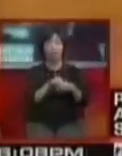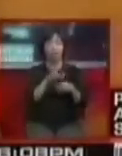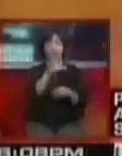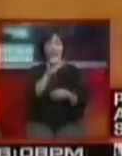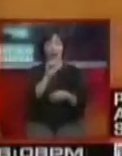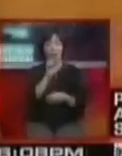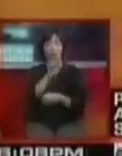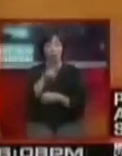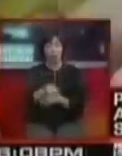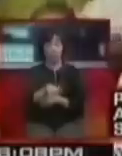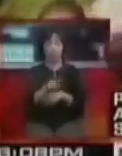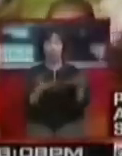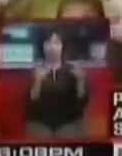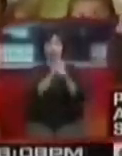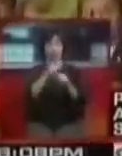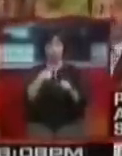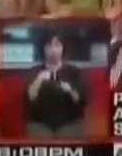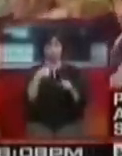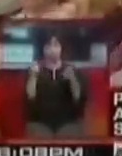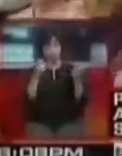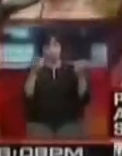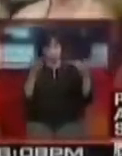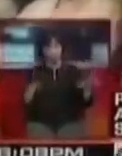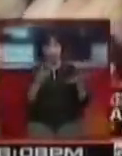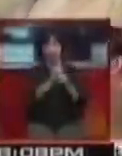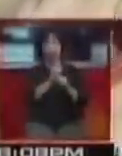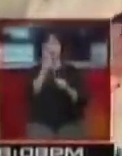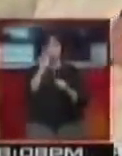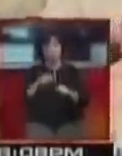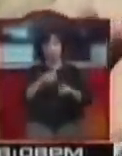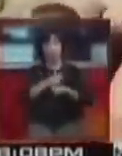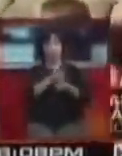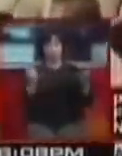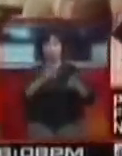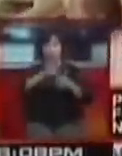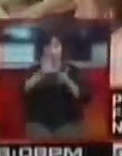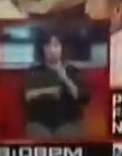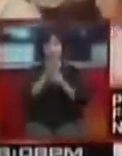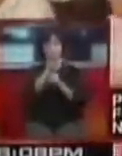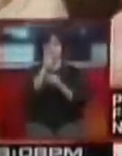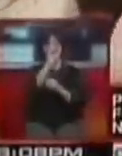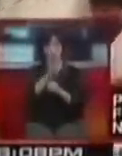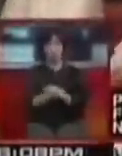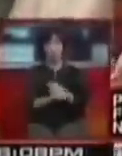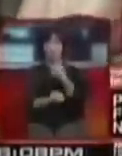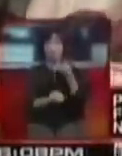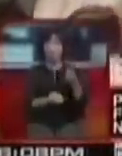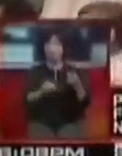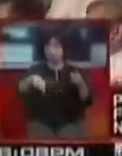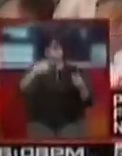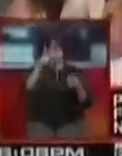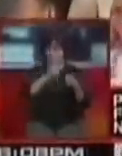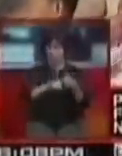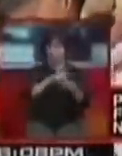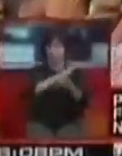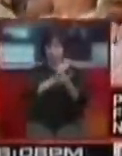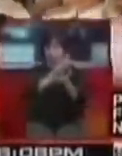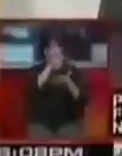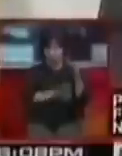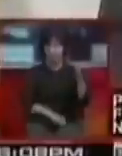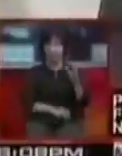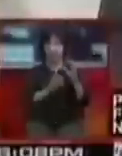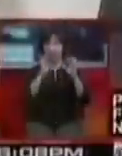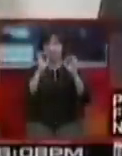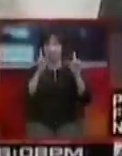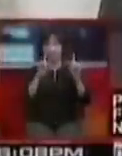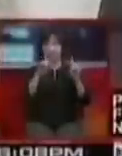Agrarian Reform bago matapos ang kanyang termino. Binanata naman niya ang mga nagsasabing binawasan daw ang pondo para sa edukasyon at dapat